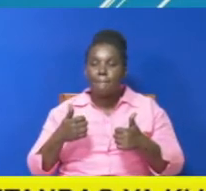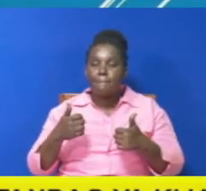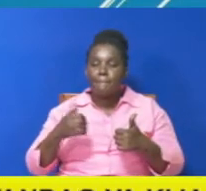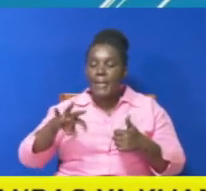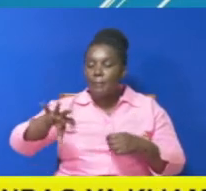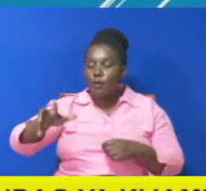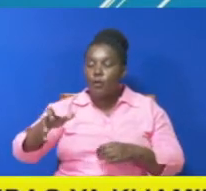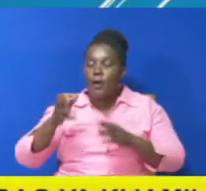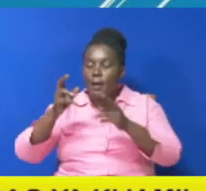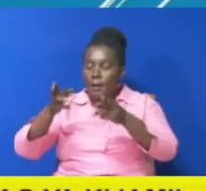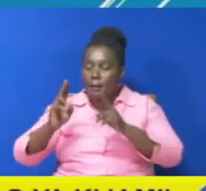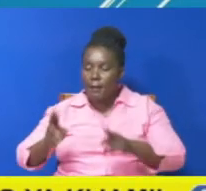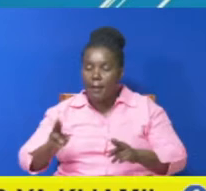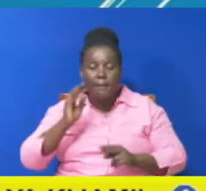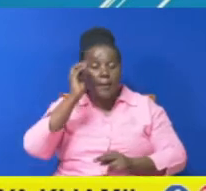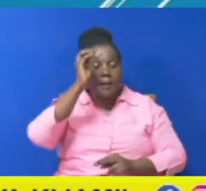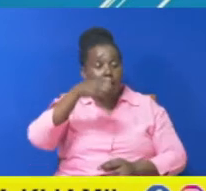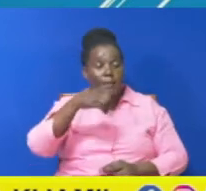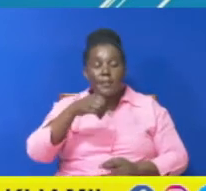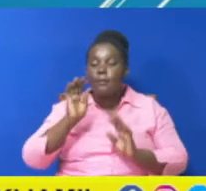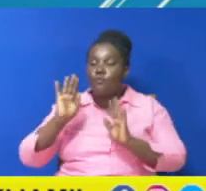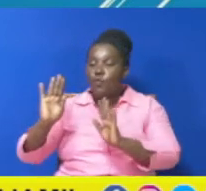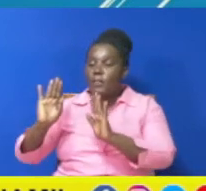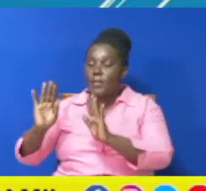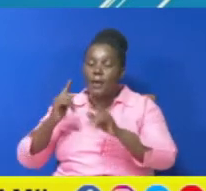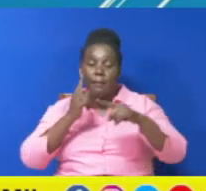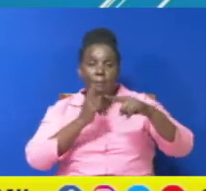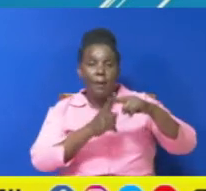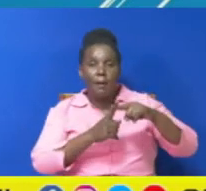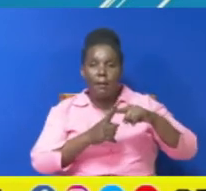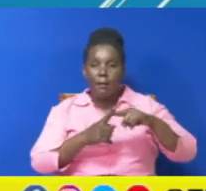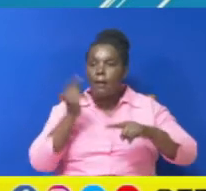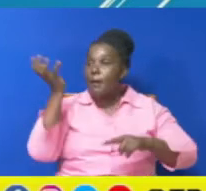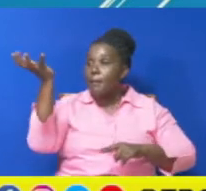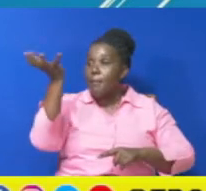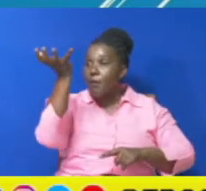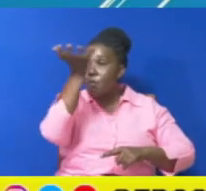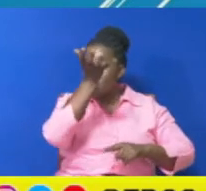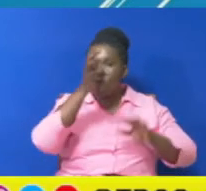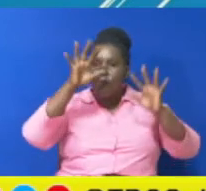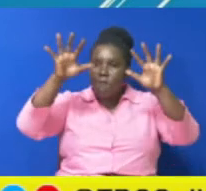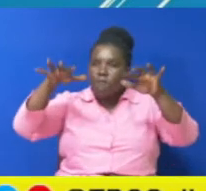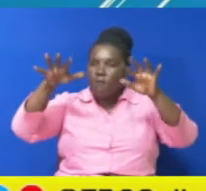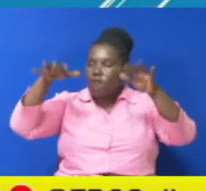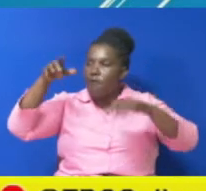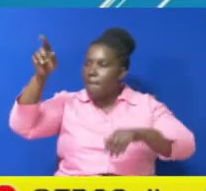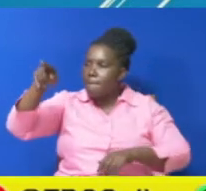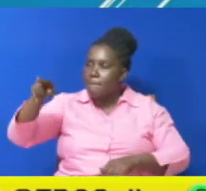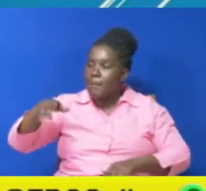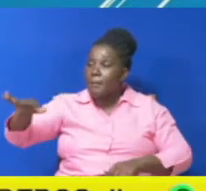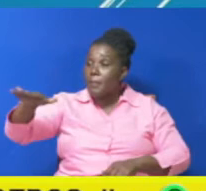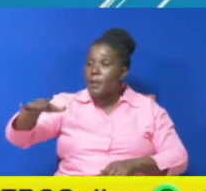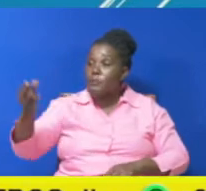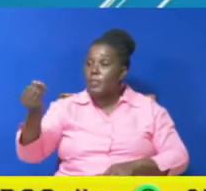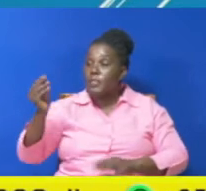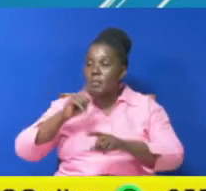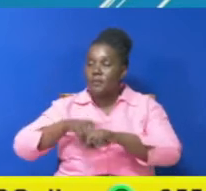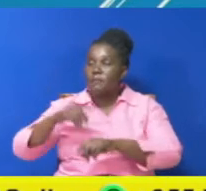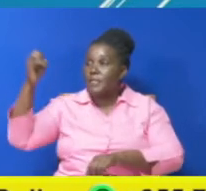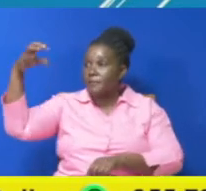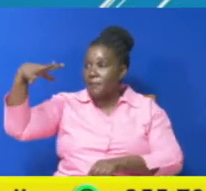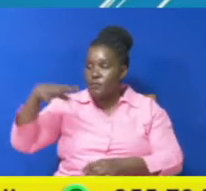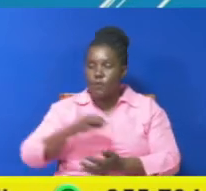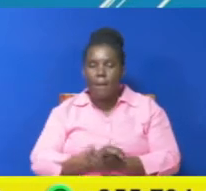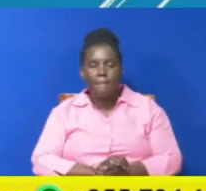Kagera, Geita, Mwanza pamoja na Mara yanatarajiwa kuwa na hali ya mengu kiasi, mvua na ngurumo za radi katika maeneo machache na vipindi vya